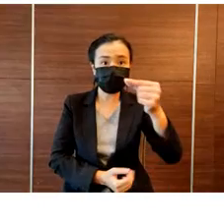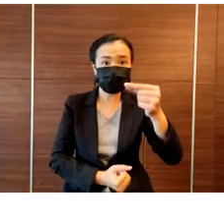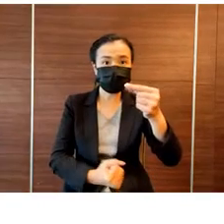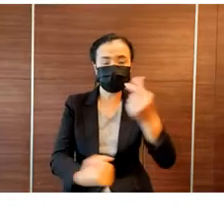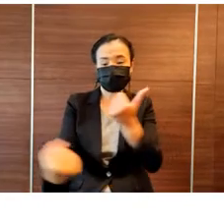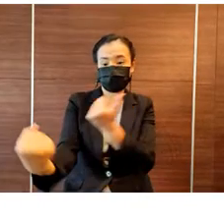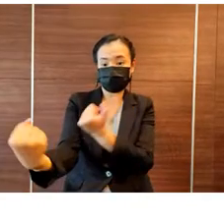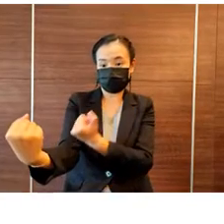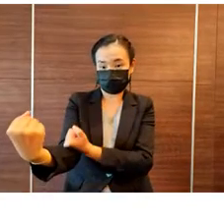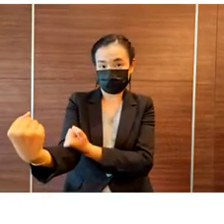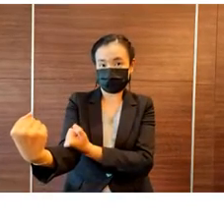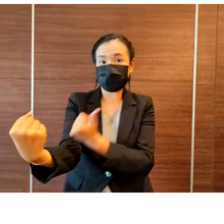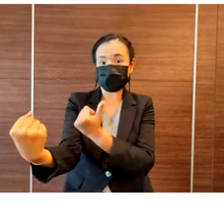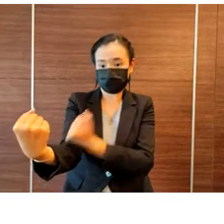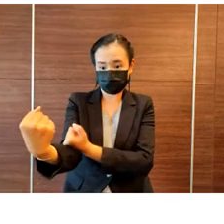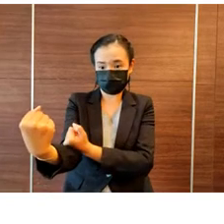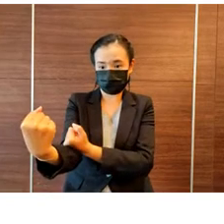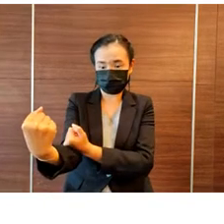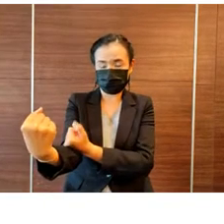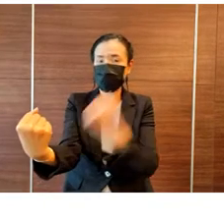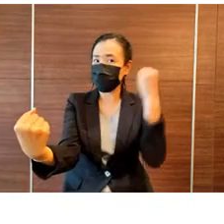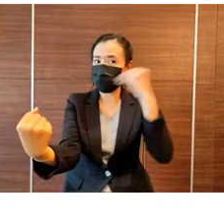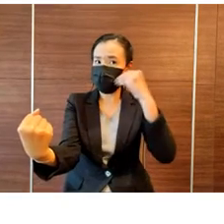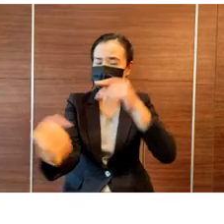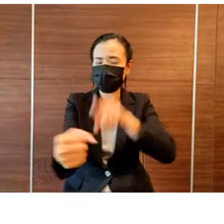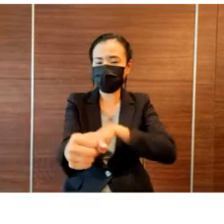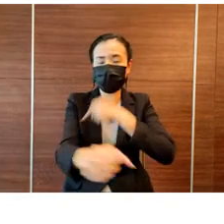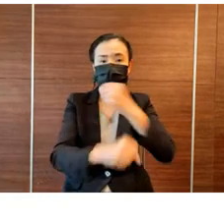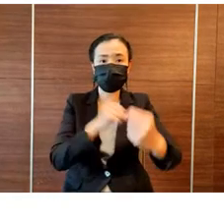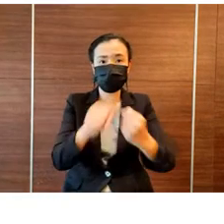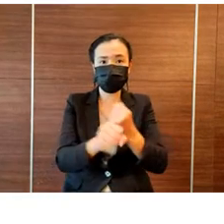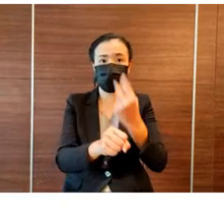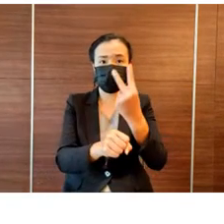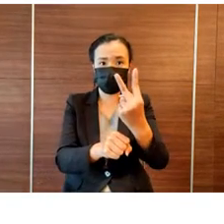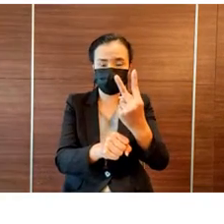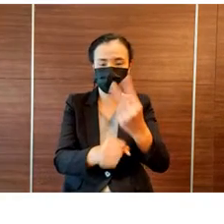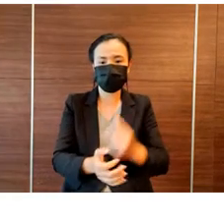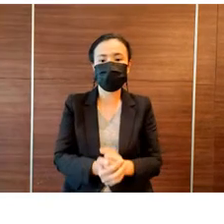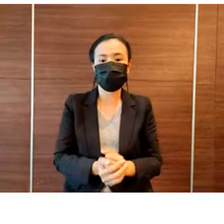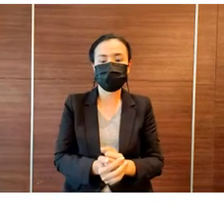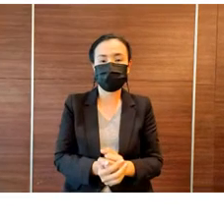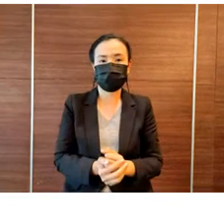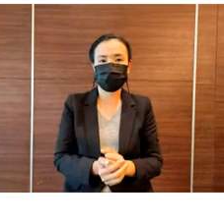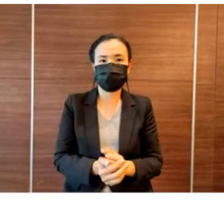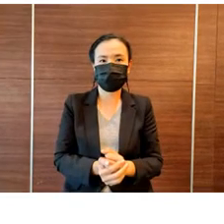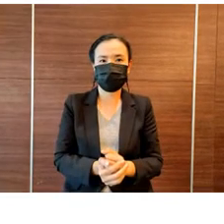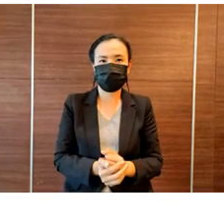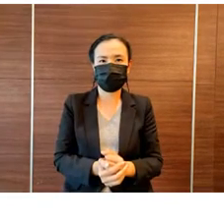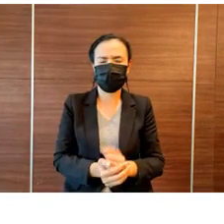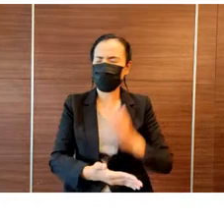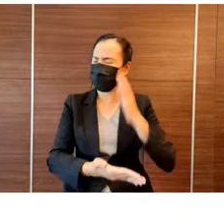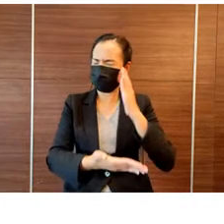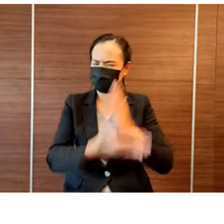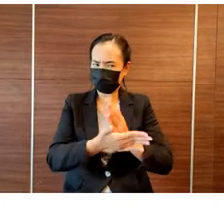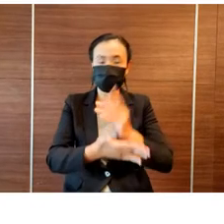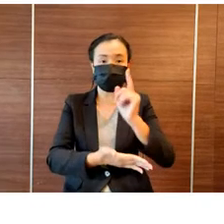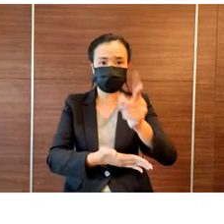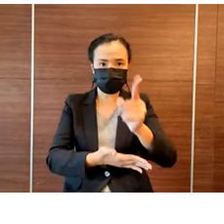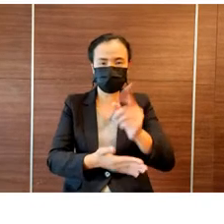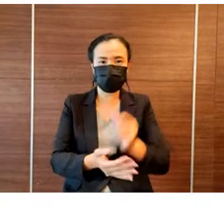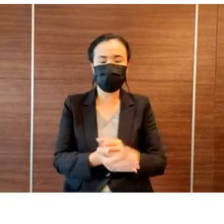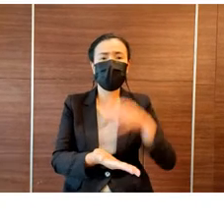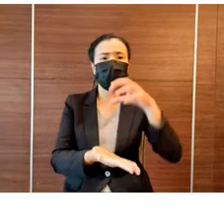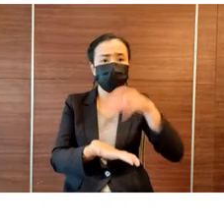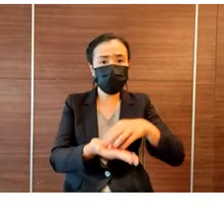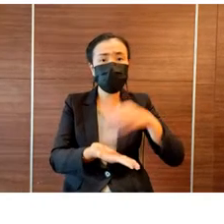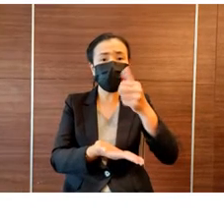ะเป็นนู่นตลอดเวลาเกือบ2ปีจนวันที่3ที่จนวันที่แบบตัดจริงๆอะไรเงี้ยแล้วก็โช